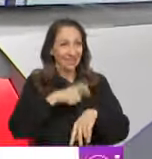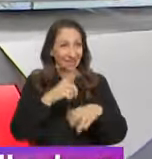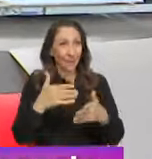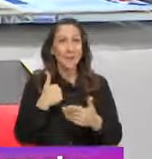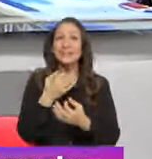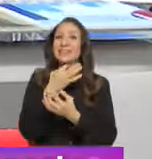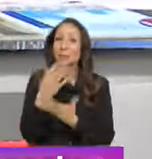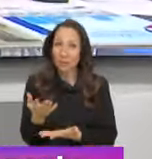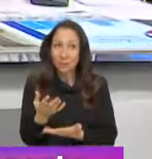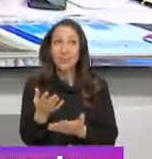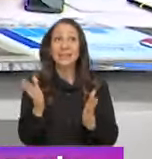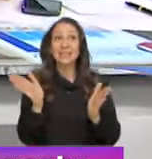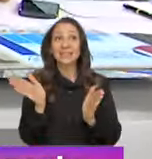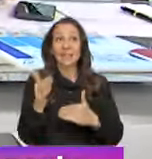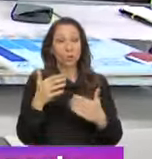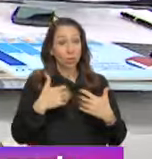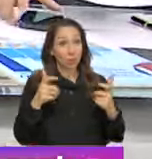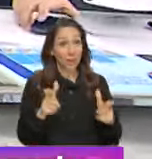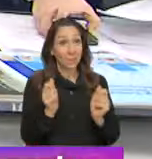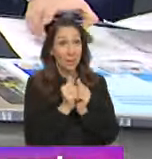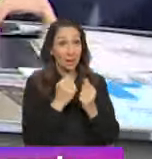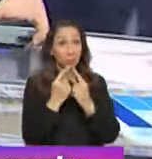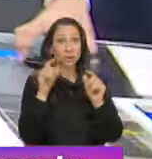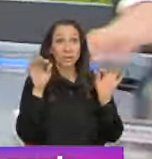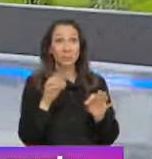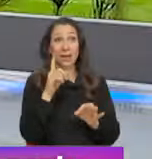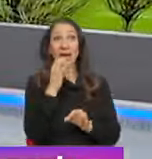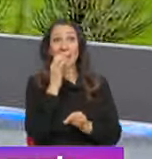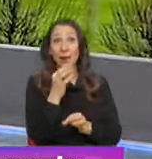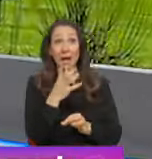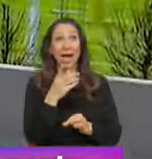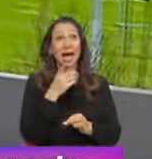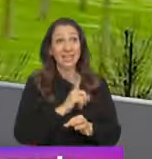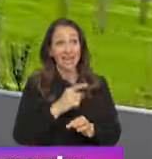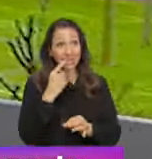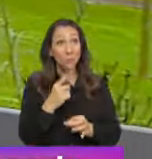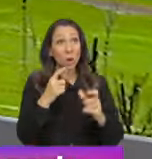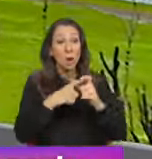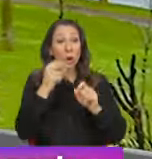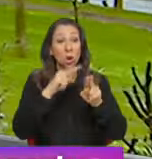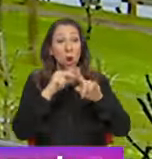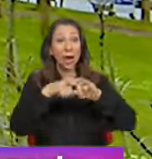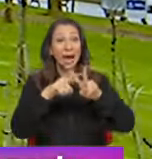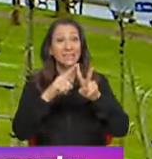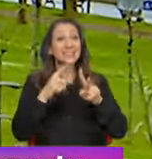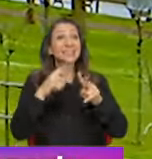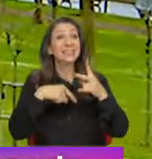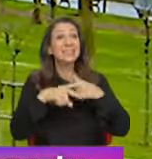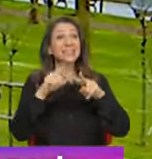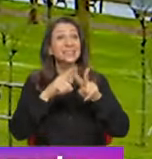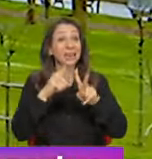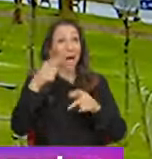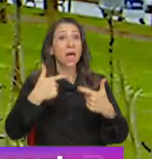ydi ben kendisine teşekkür ediyorum sandık güvenliğini de konuştuk birlikte şimdi bir haber adaylar diyelim Gökhan zanla ilgili mesela Hatay'da ne oluyor